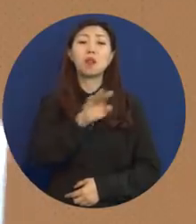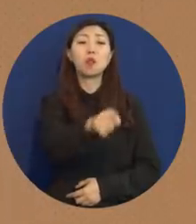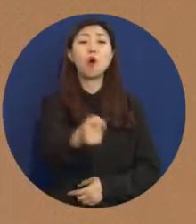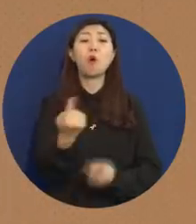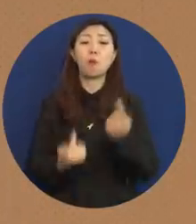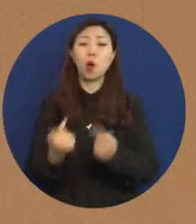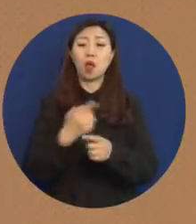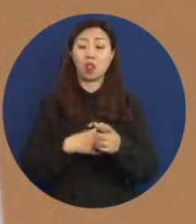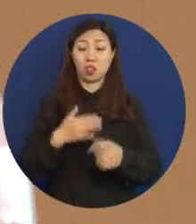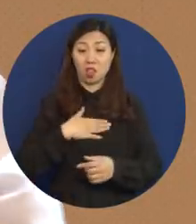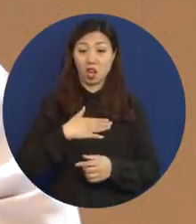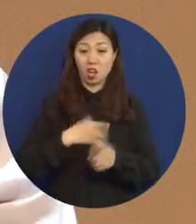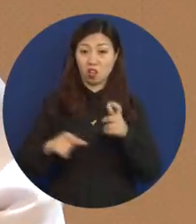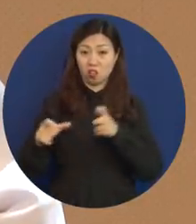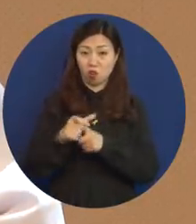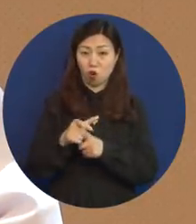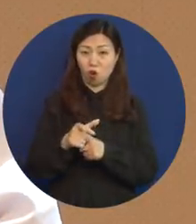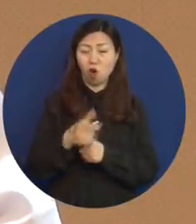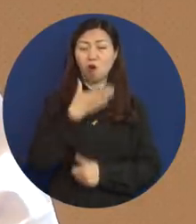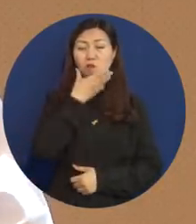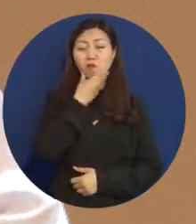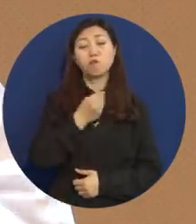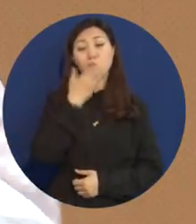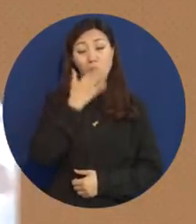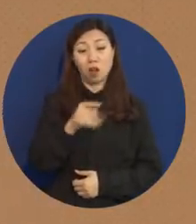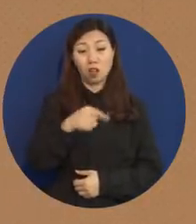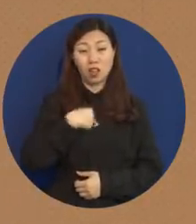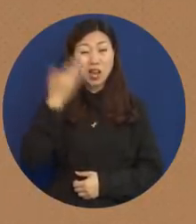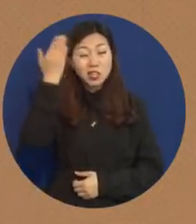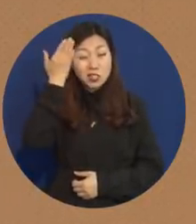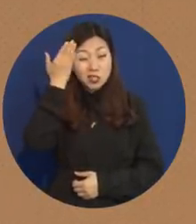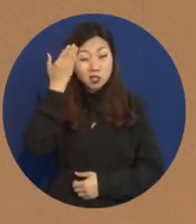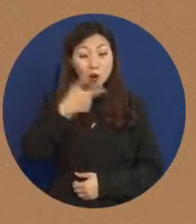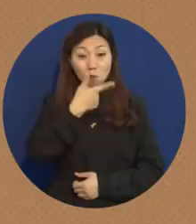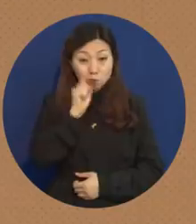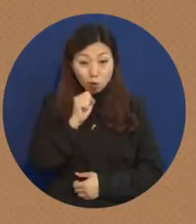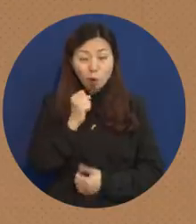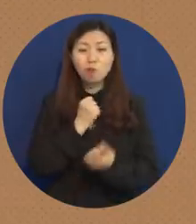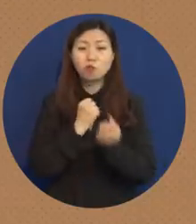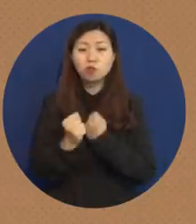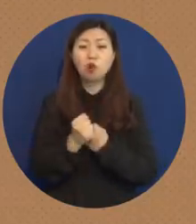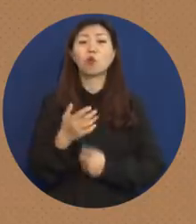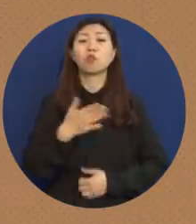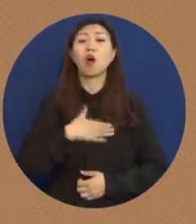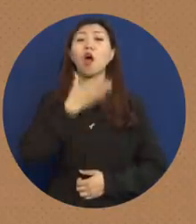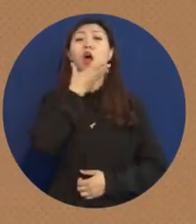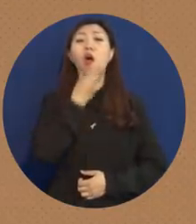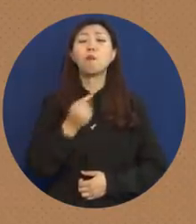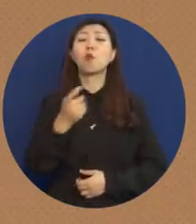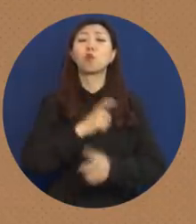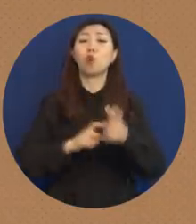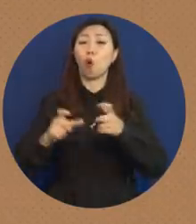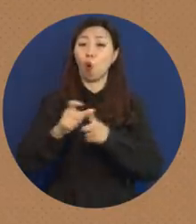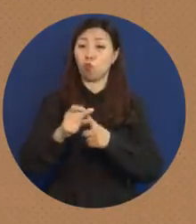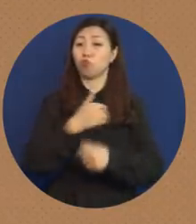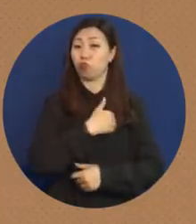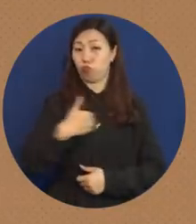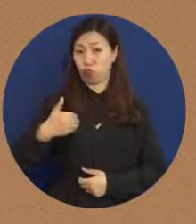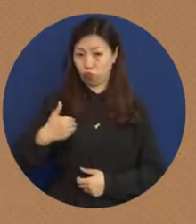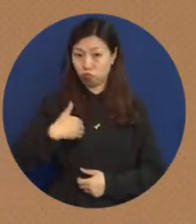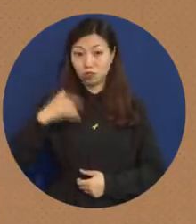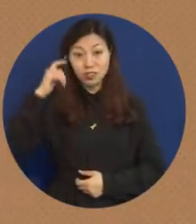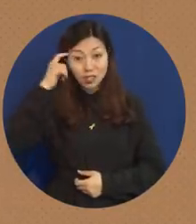얘기예요. 지식 당신이 더 많나? 난좀 부족하다. 그래도 내가 행복은 너보다 더 많다. 저는